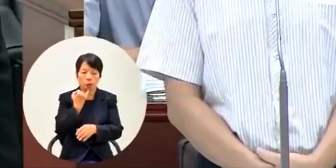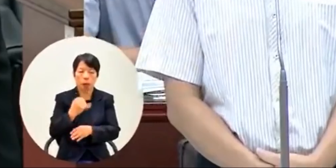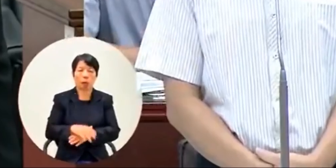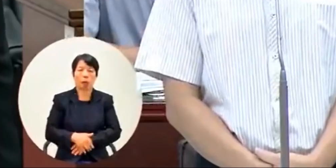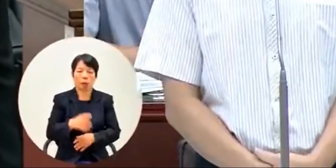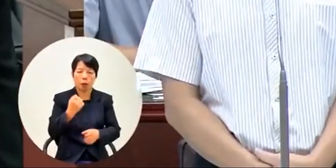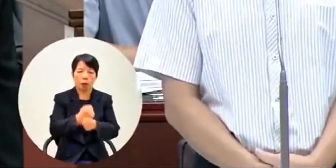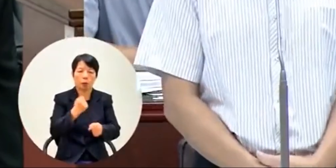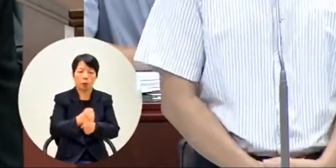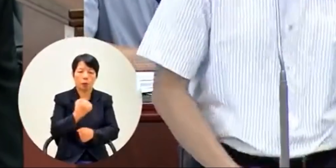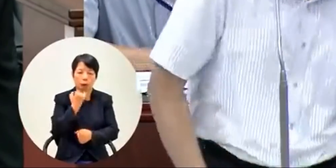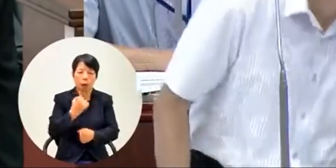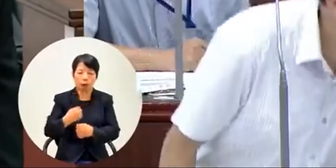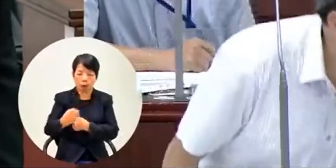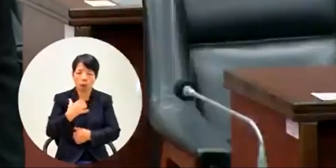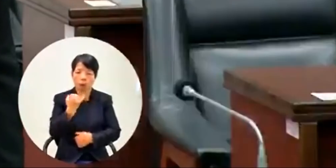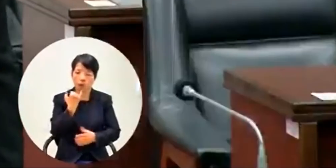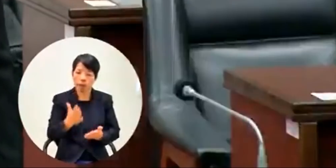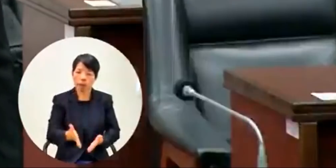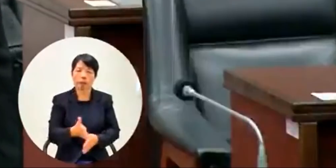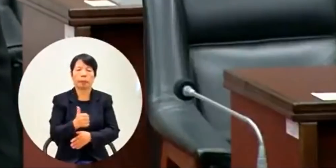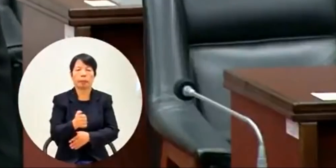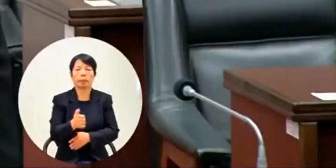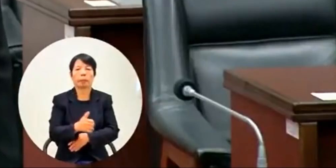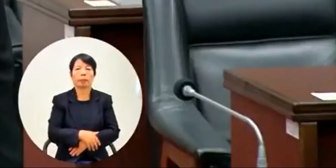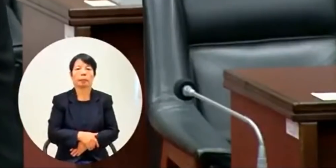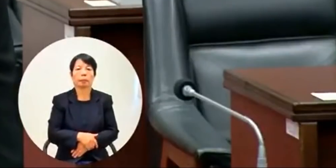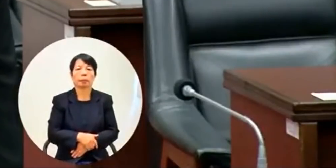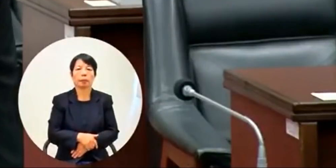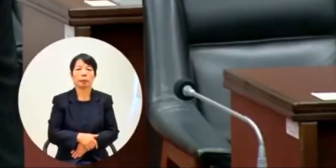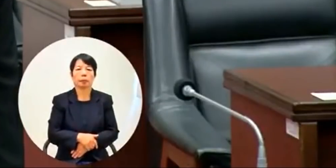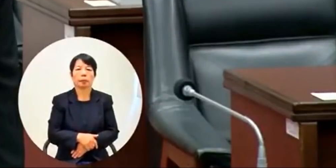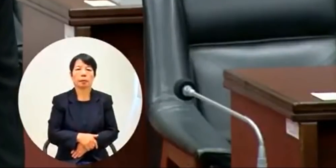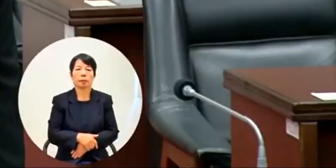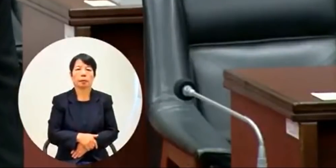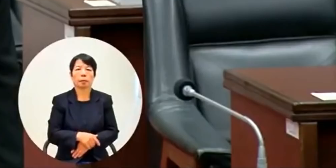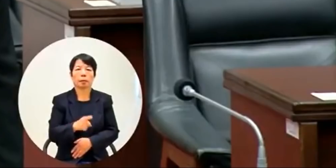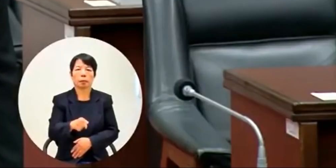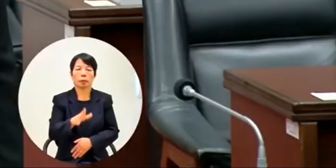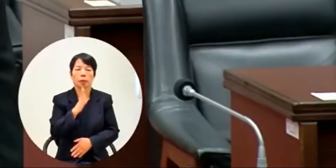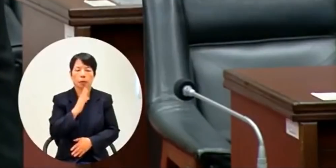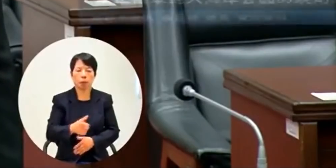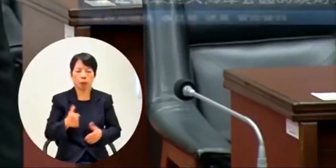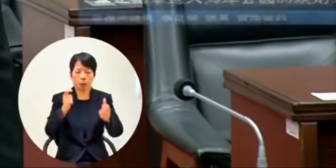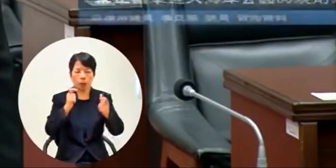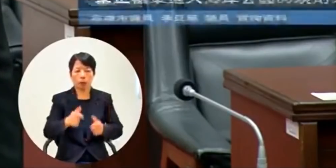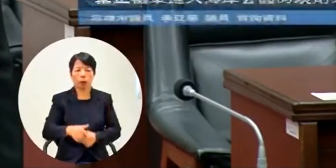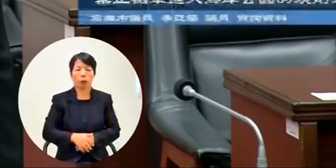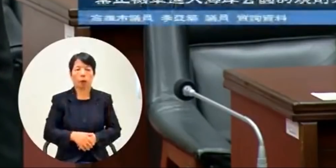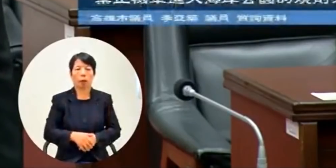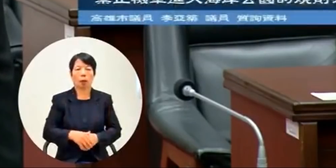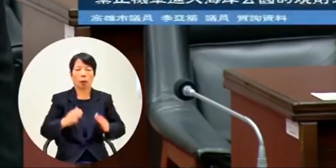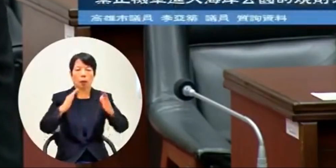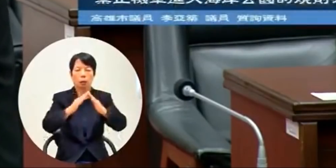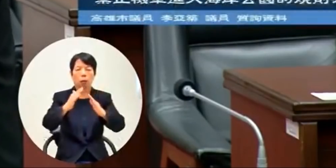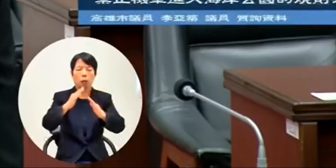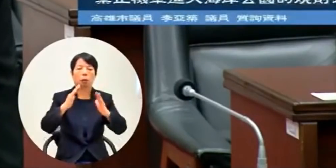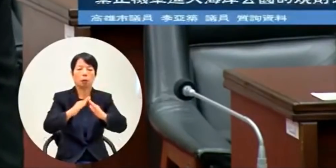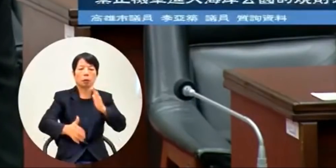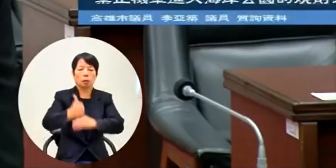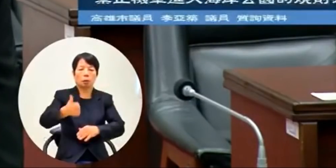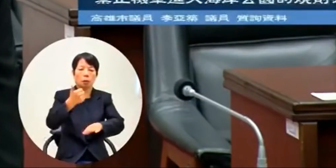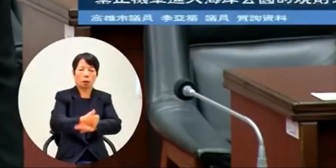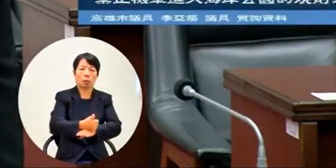好不好？谢谢，请坐。我们来看，花莲市府，我每一个区域都出问题。